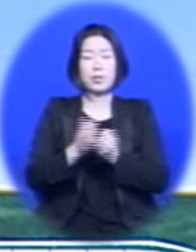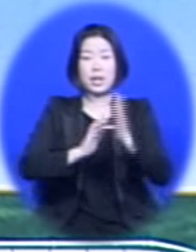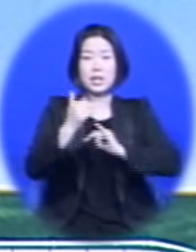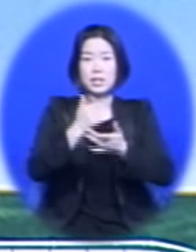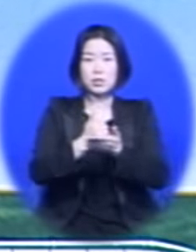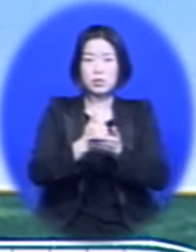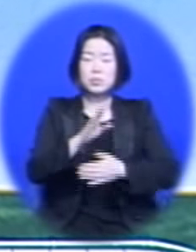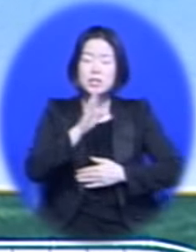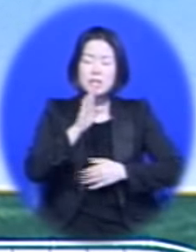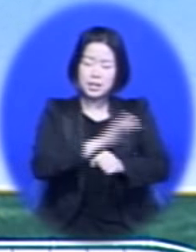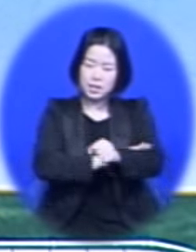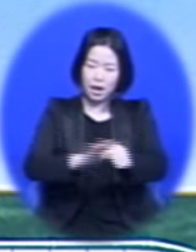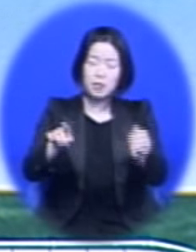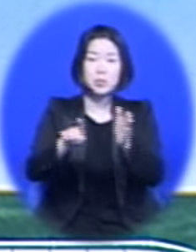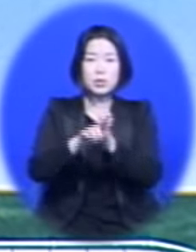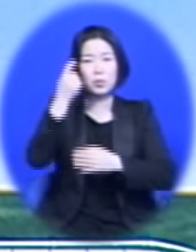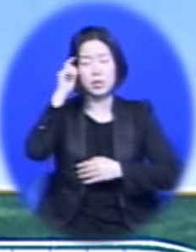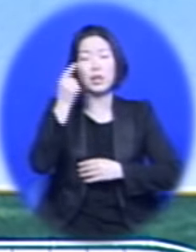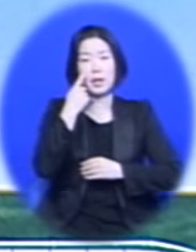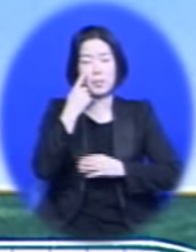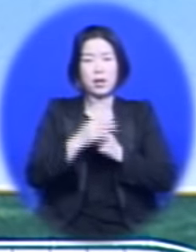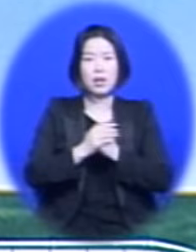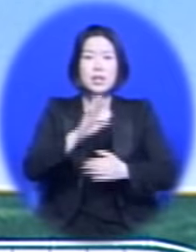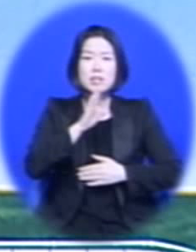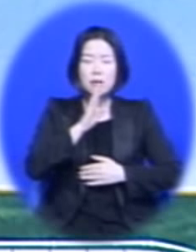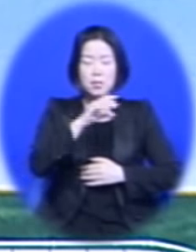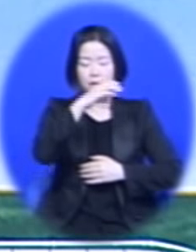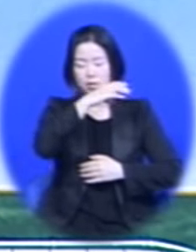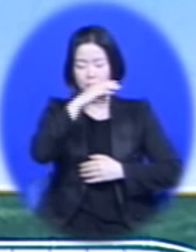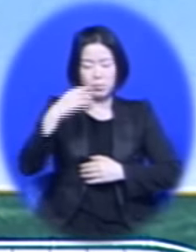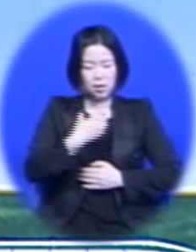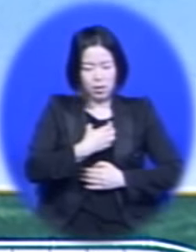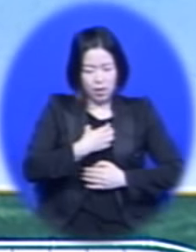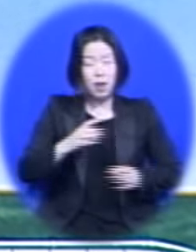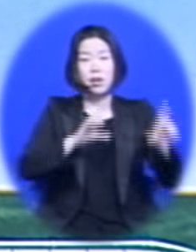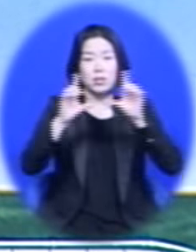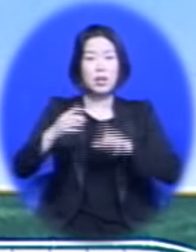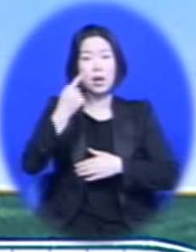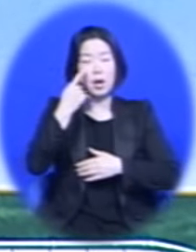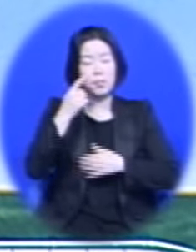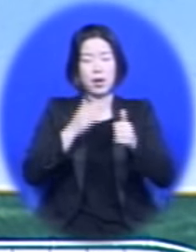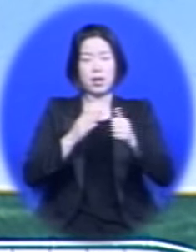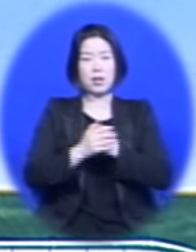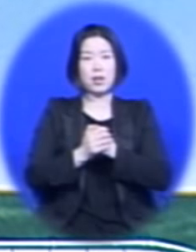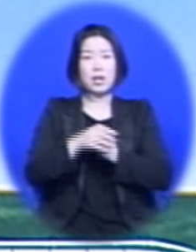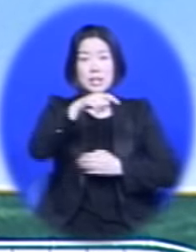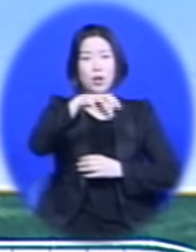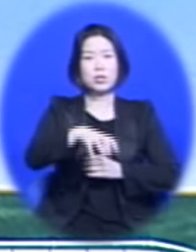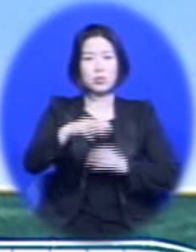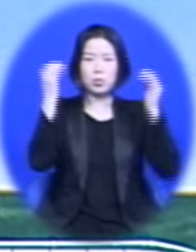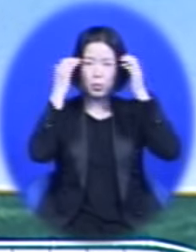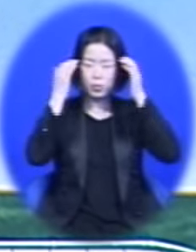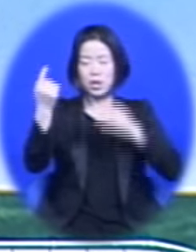예수님을 진짜 잘 믿으려고 해보십시오. 정말 경건하게 살아보려고 해보십시오. 여기서도